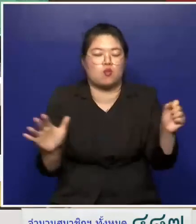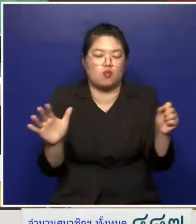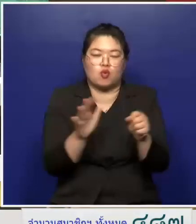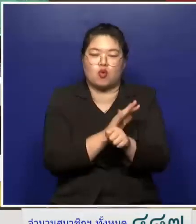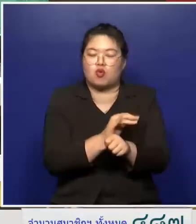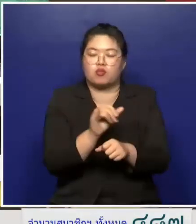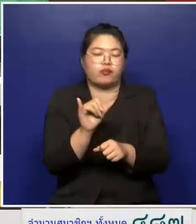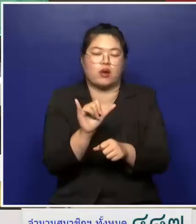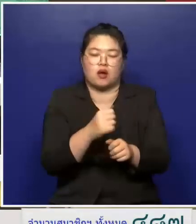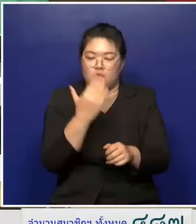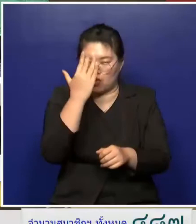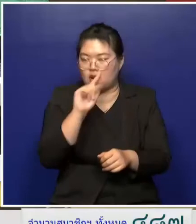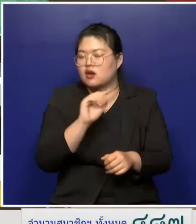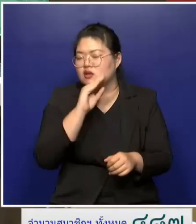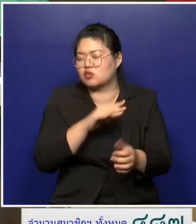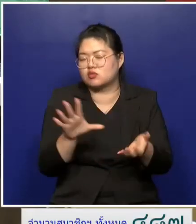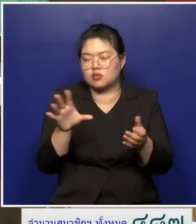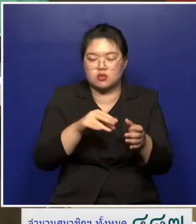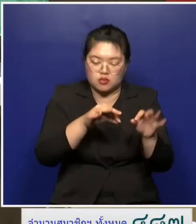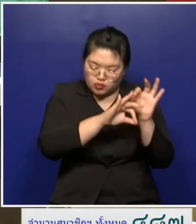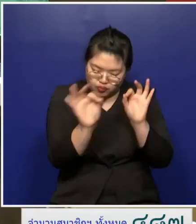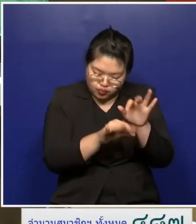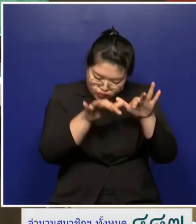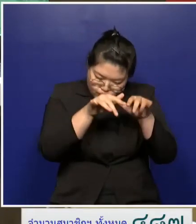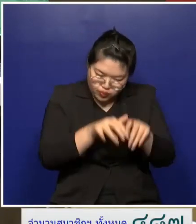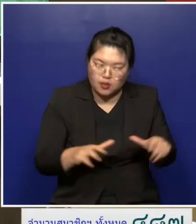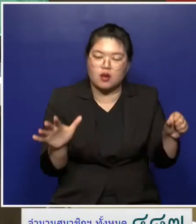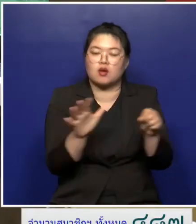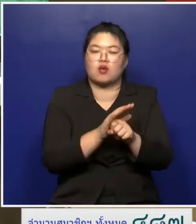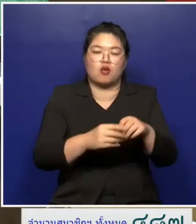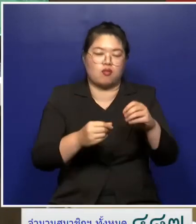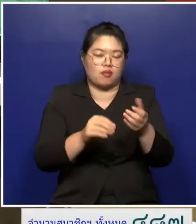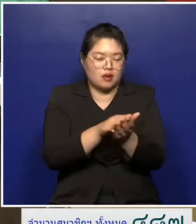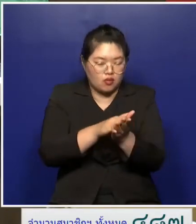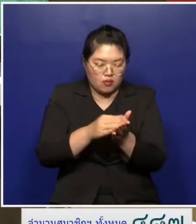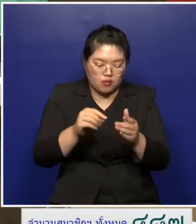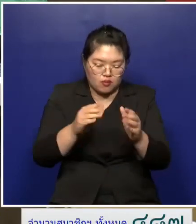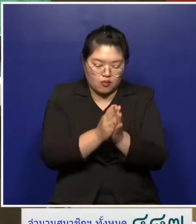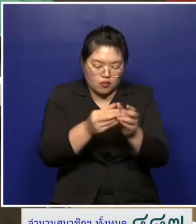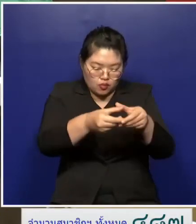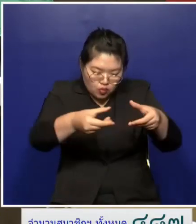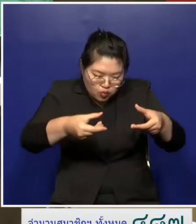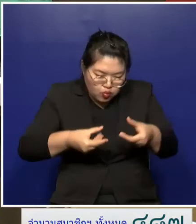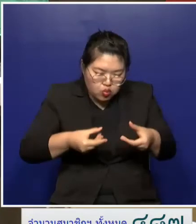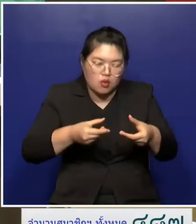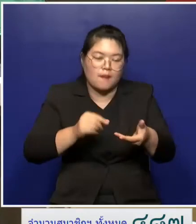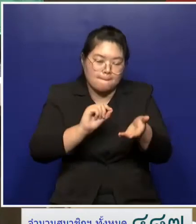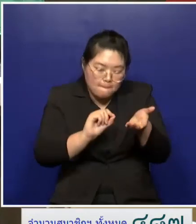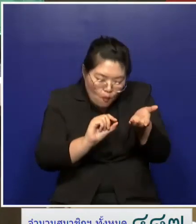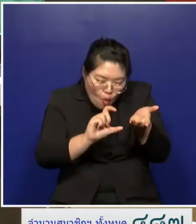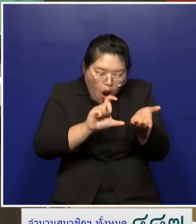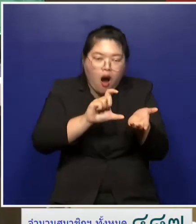จะค่อนข้างหนาม streetเรากiiiii น มาก donc virtually elesทำอนี้ครั ธบุอีกครัเราทำเป็ qr code ครั temperature